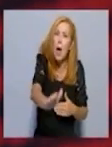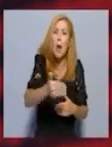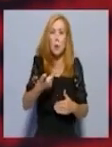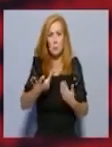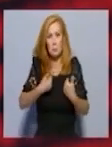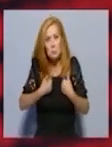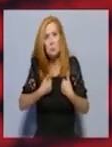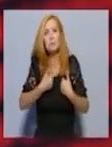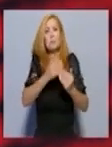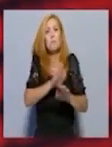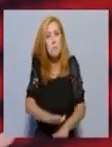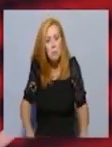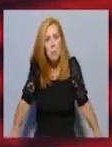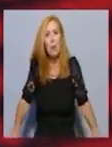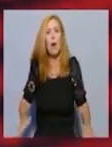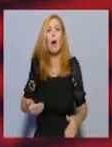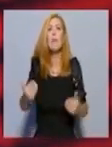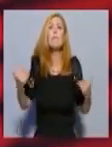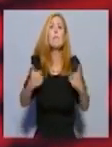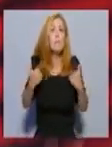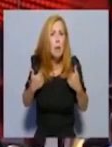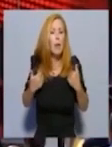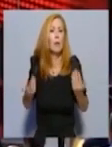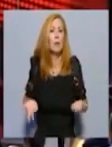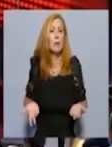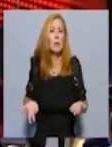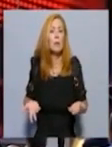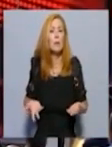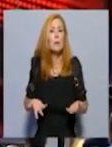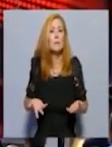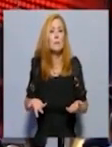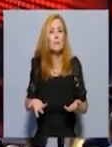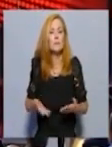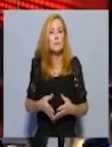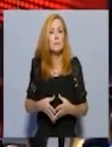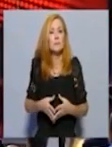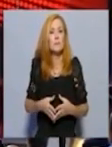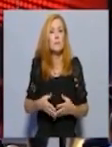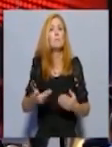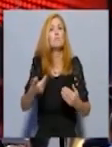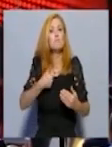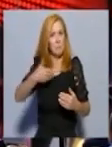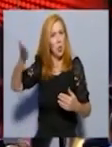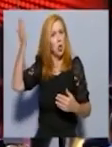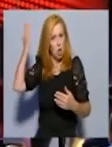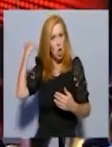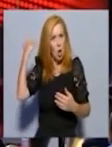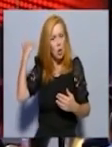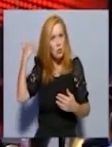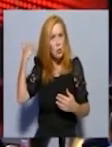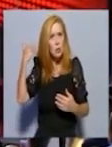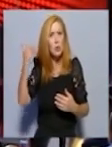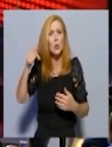τύπου που ακολούθησε την Κυριακή, ενώ άσκησε σφοδρή κριτική προς τον Πρωθυπουργό και την κυβέρνηση για όλα τα κέρια ζητήματα της